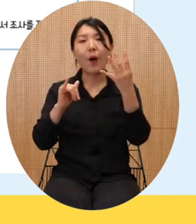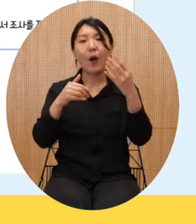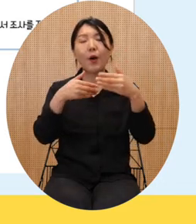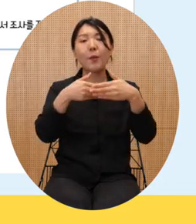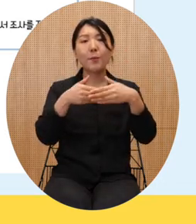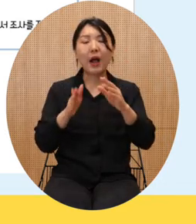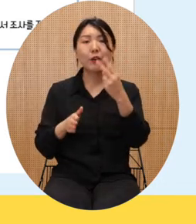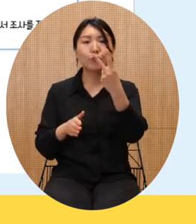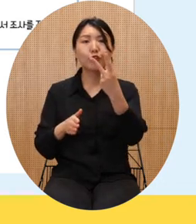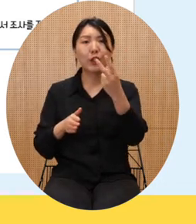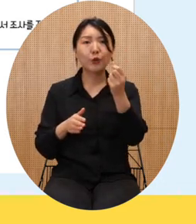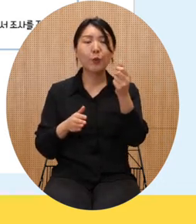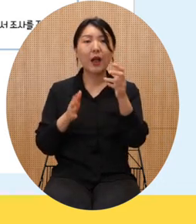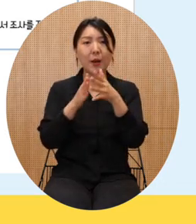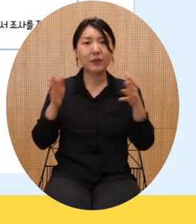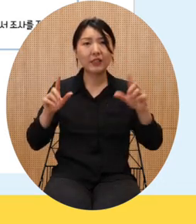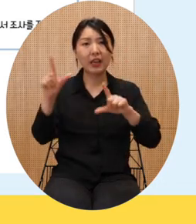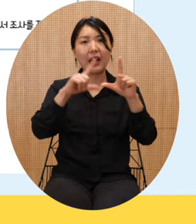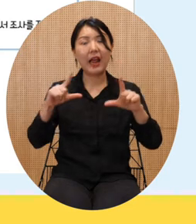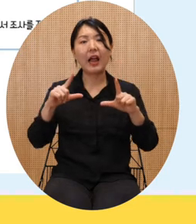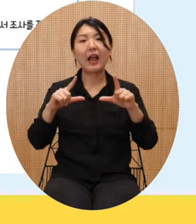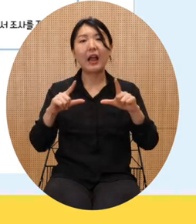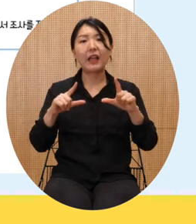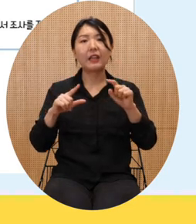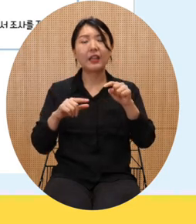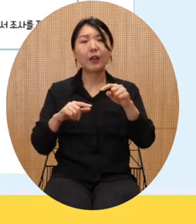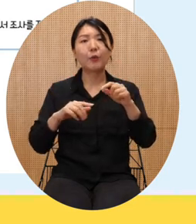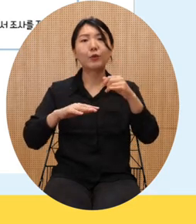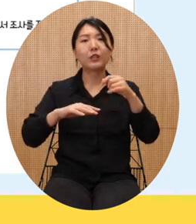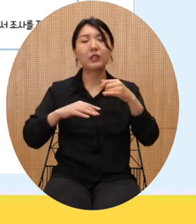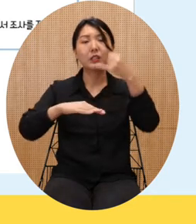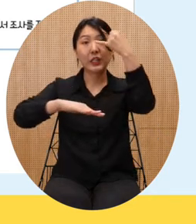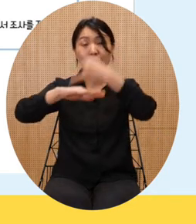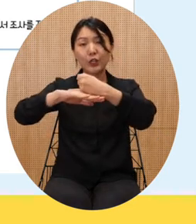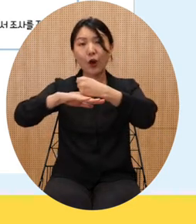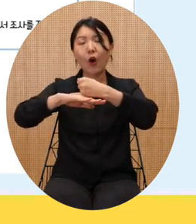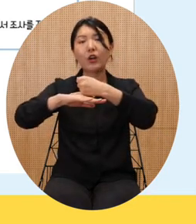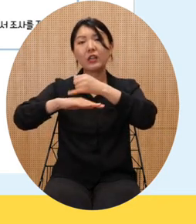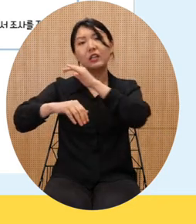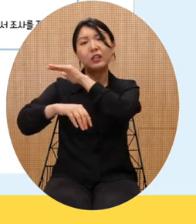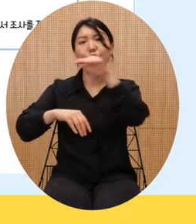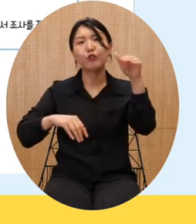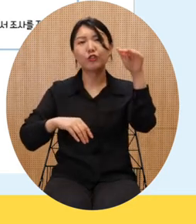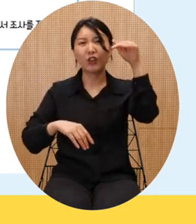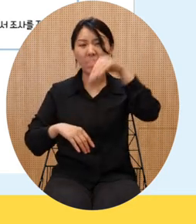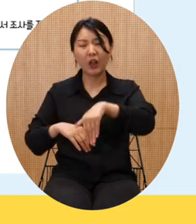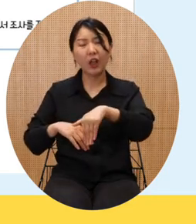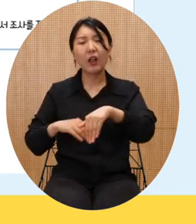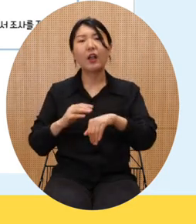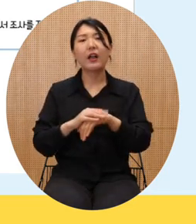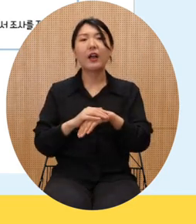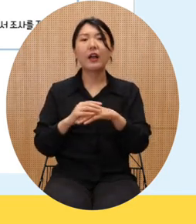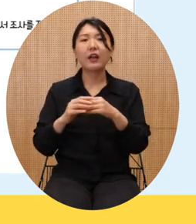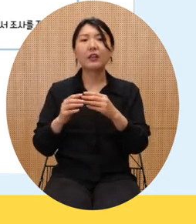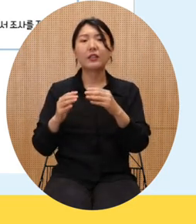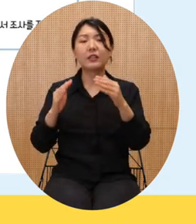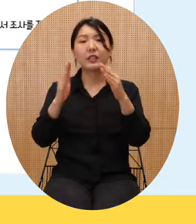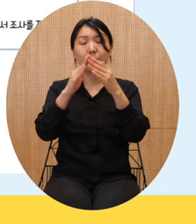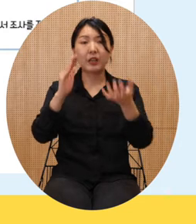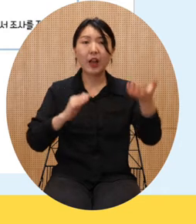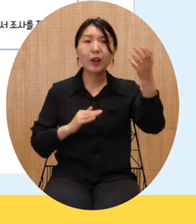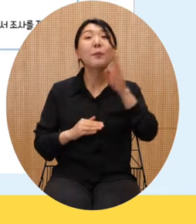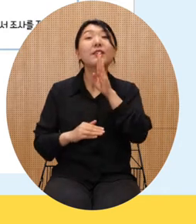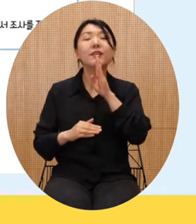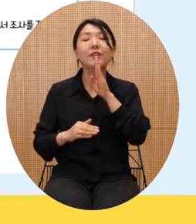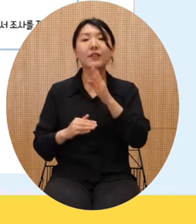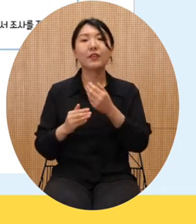두 방 두 칸짜리 조그만 아파트에 사시면 이분은 사실 최저주거 기준 미달이기 때문에 정책적으로는 주거 상향을